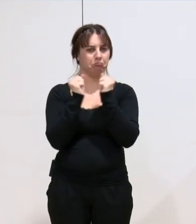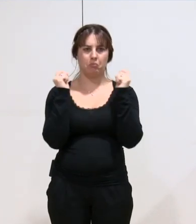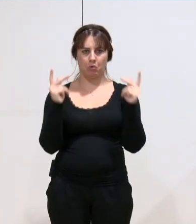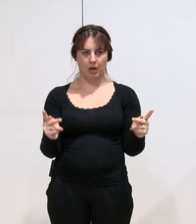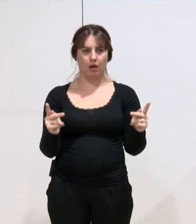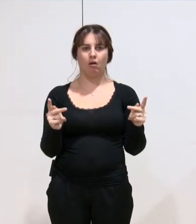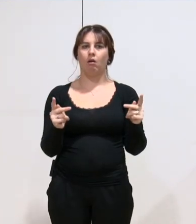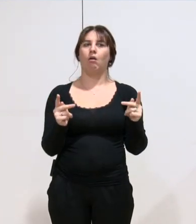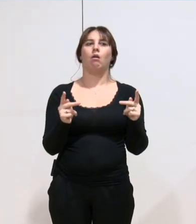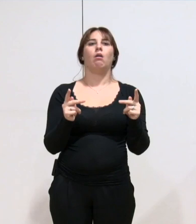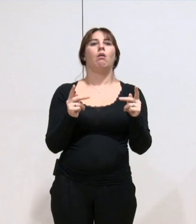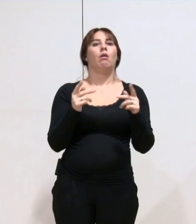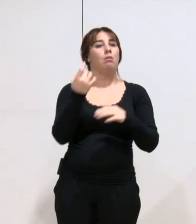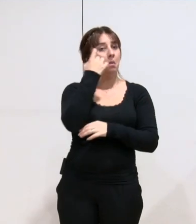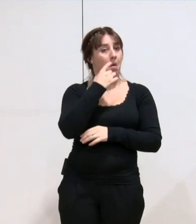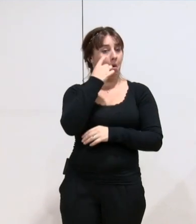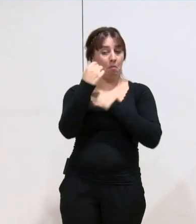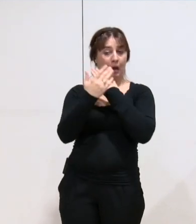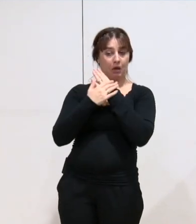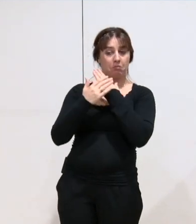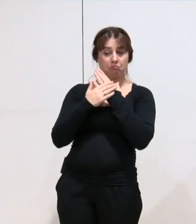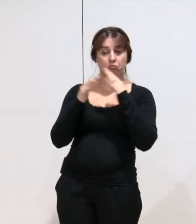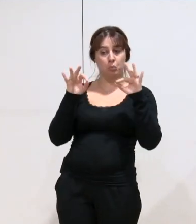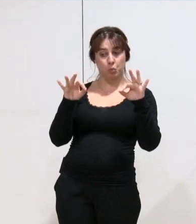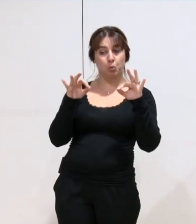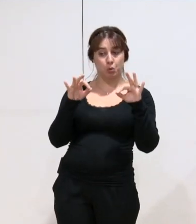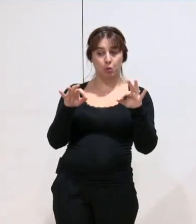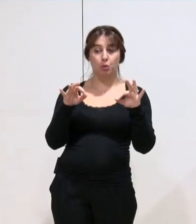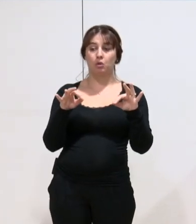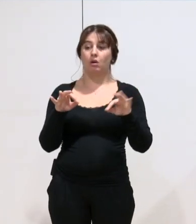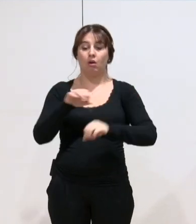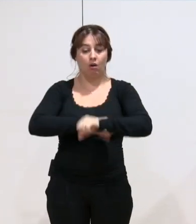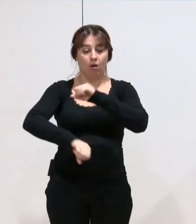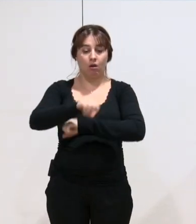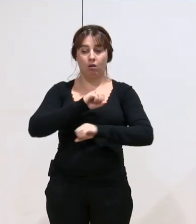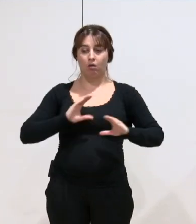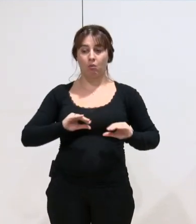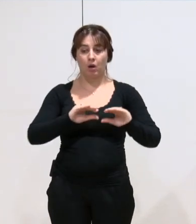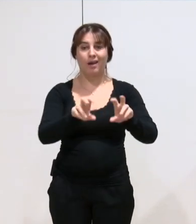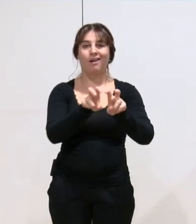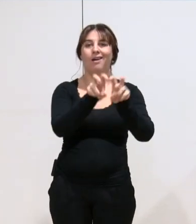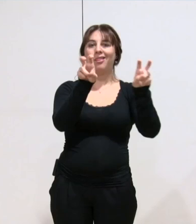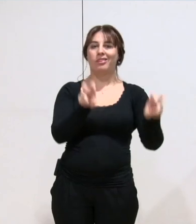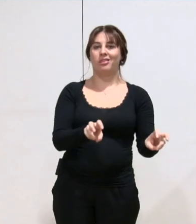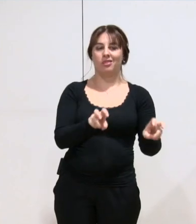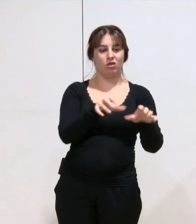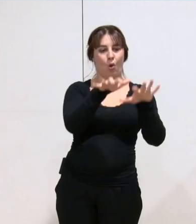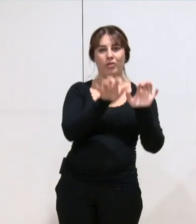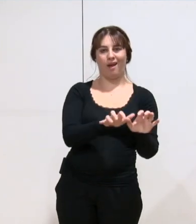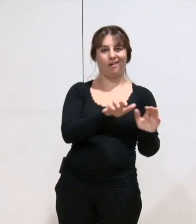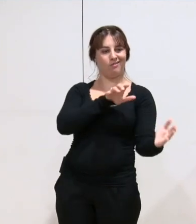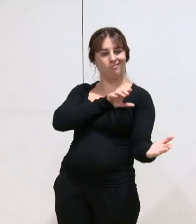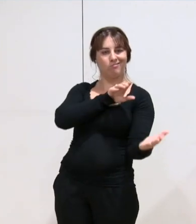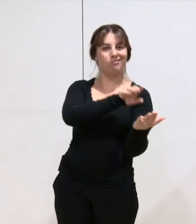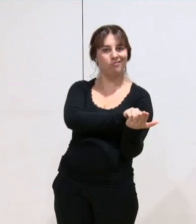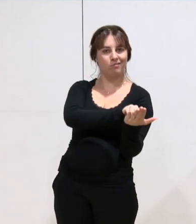ligne. Hein, la remarque de M. Cazenave est de dire que la mise en œuvre de la ligne dans un acte notarié peut être